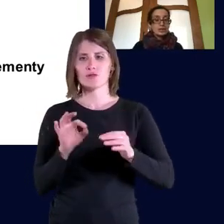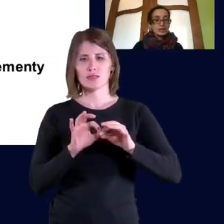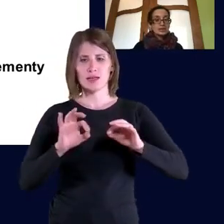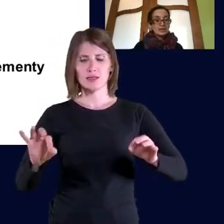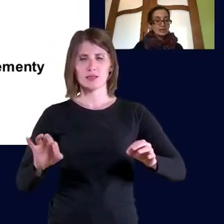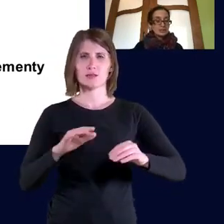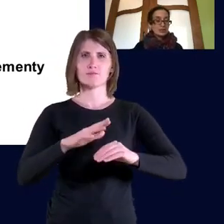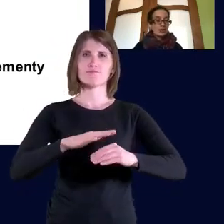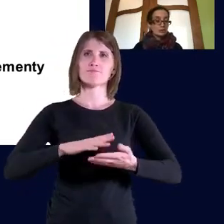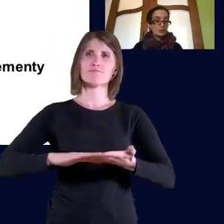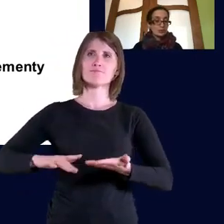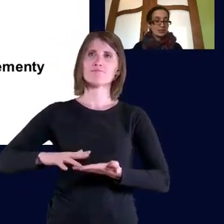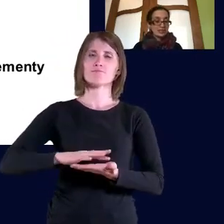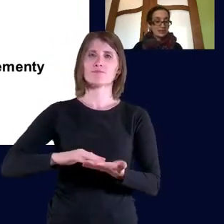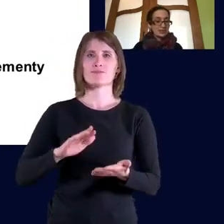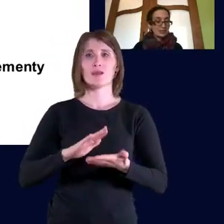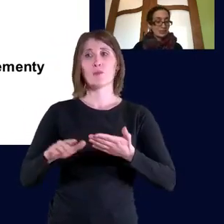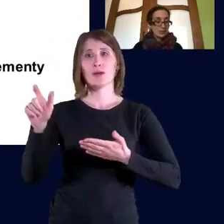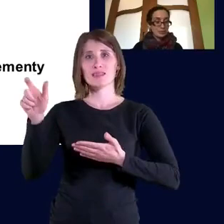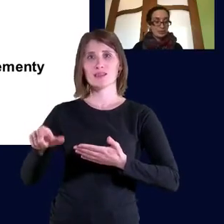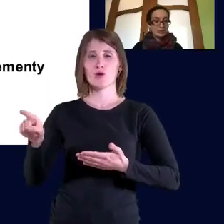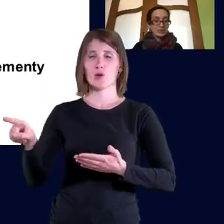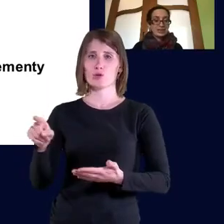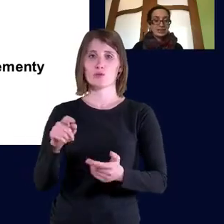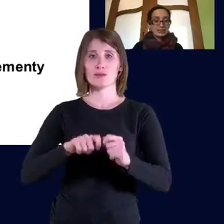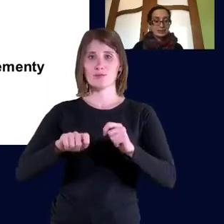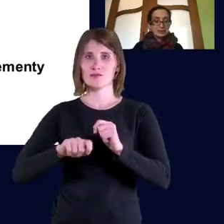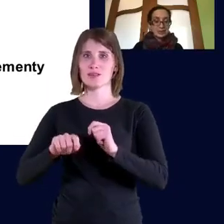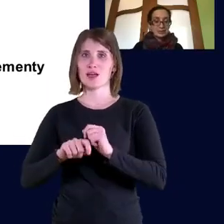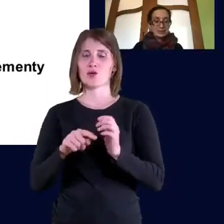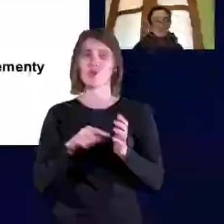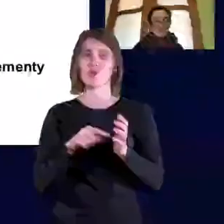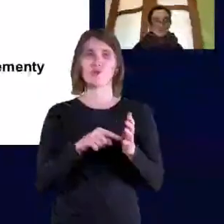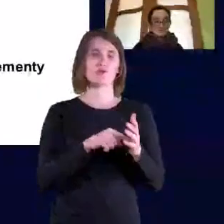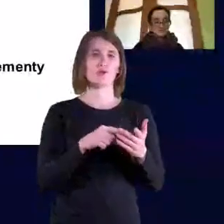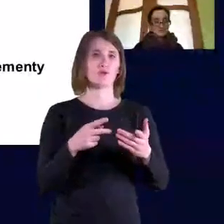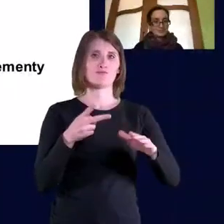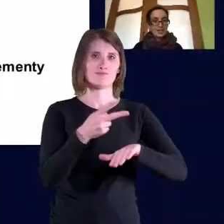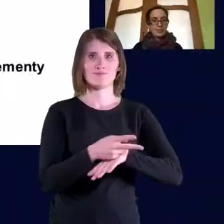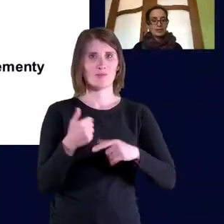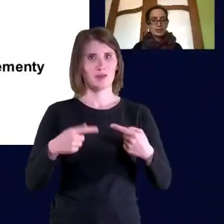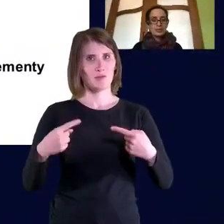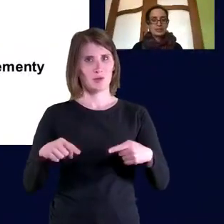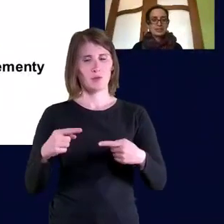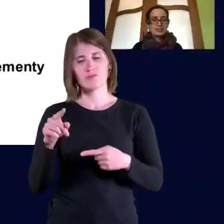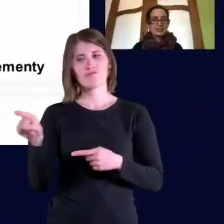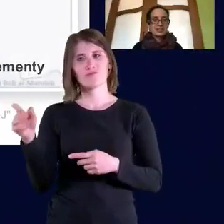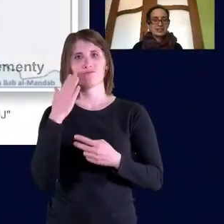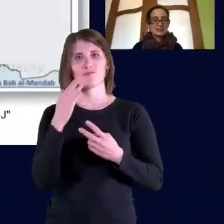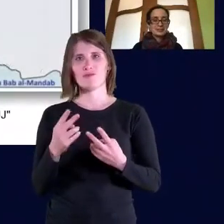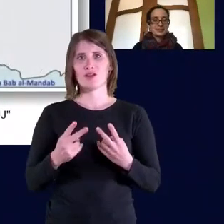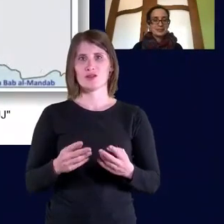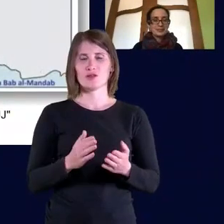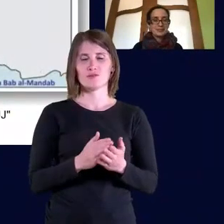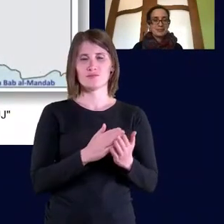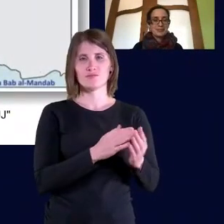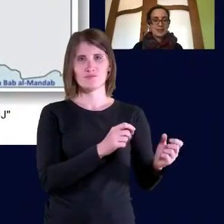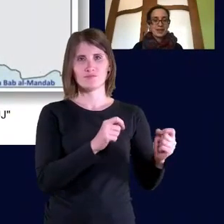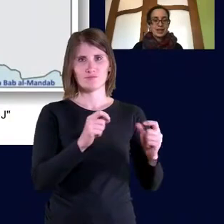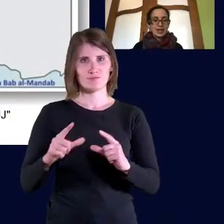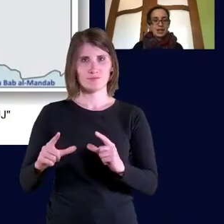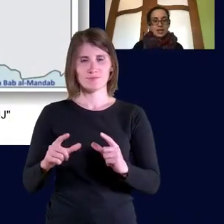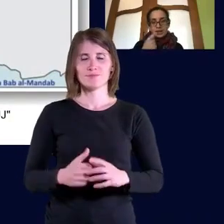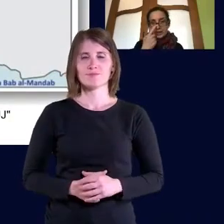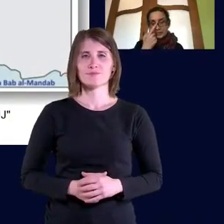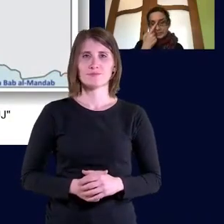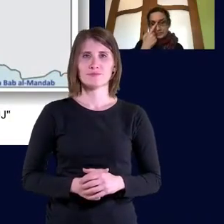linie są czytelne także bez tych osób tutaj ta grafika nie byłaby pełni dostępna Bardzo proszę o następny slajd